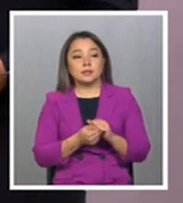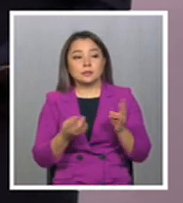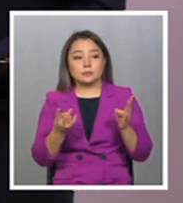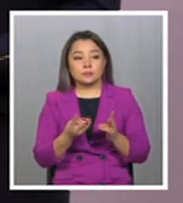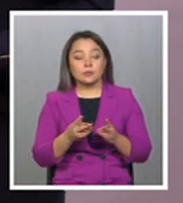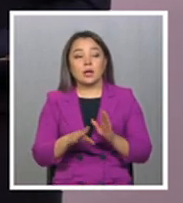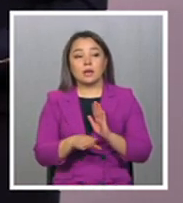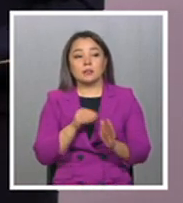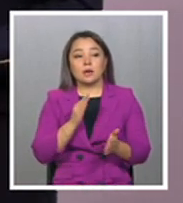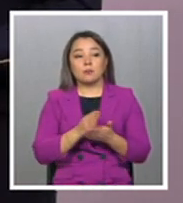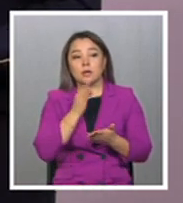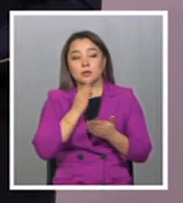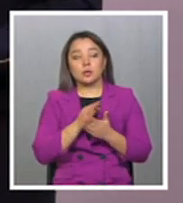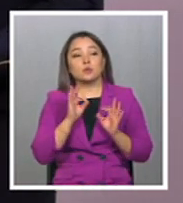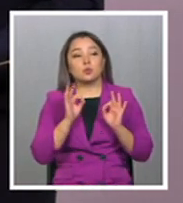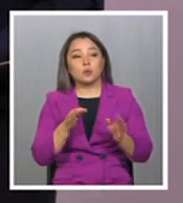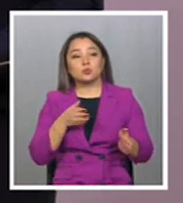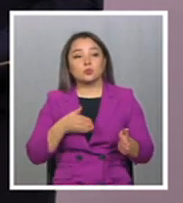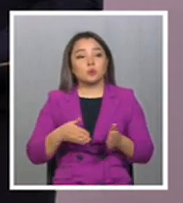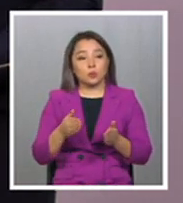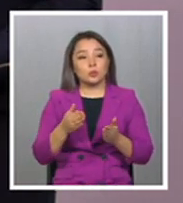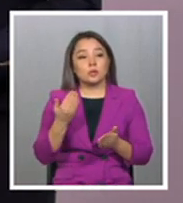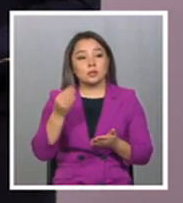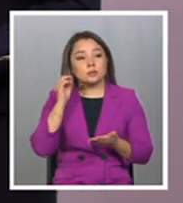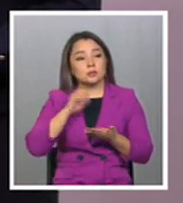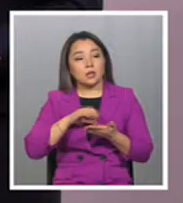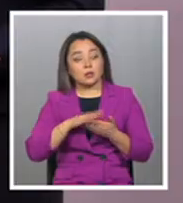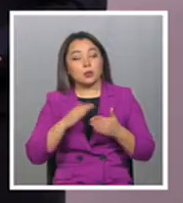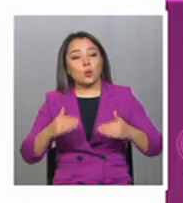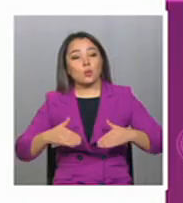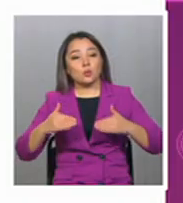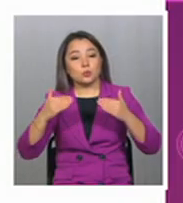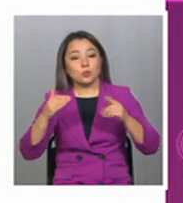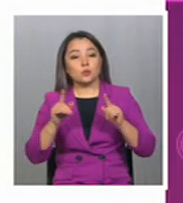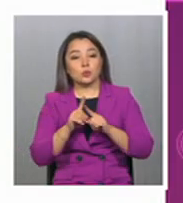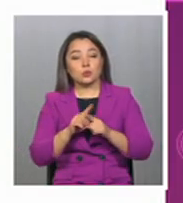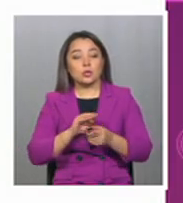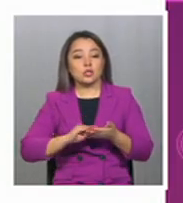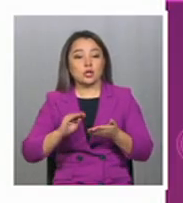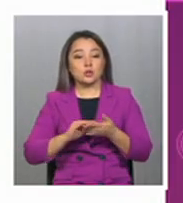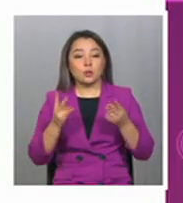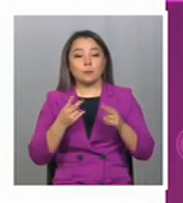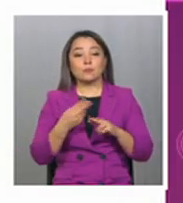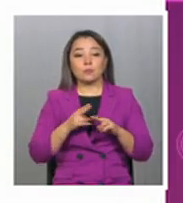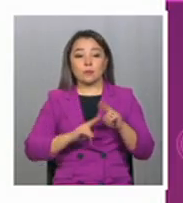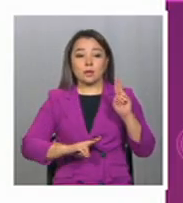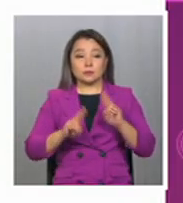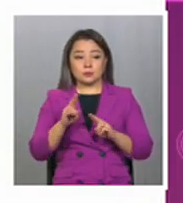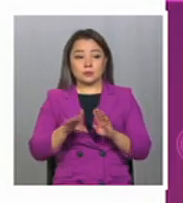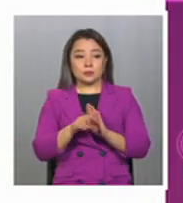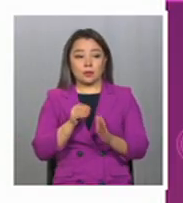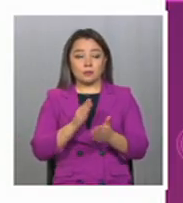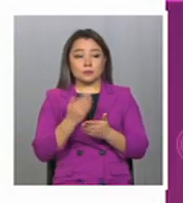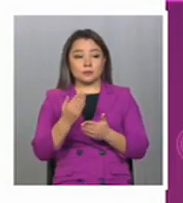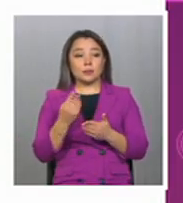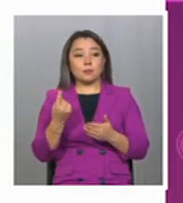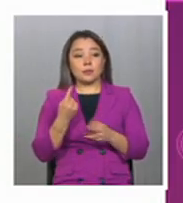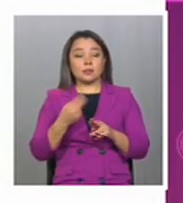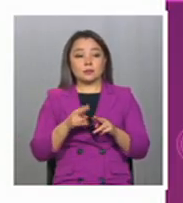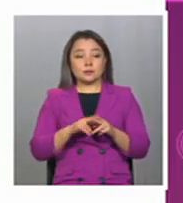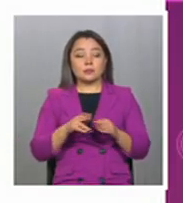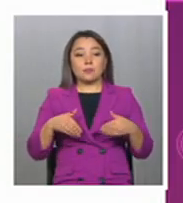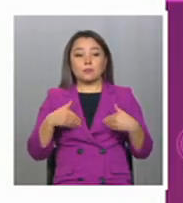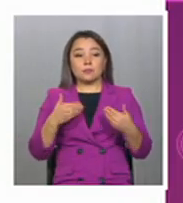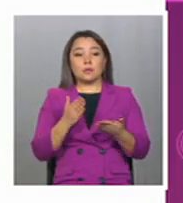Таңдап алудың дұрыс жолы сандарды өсу ретімен жазу. Мұндай таңдап алуда бірде бір нұсқа